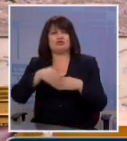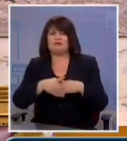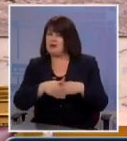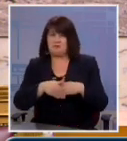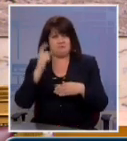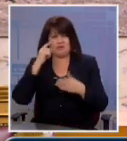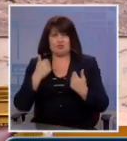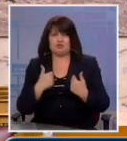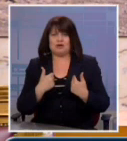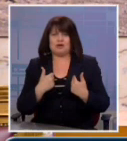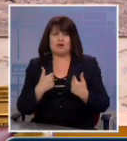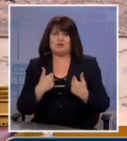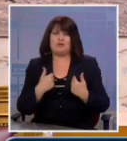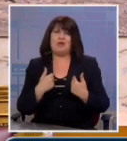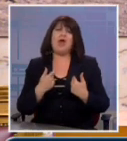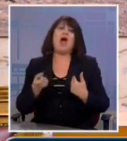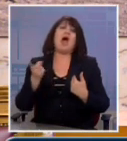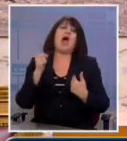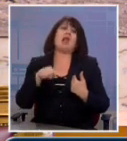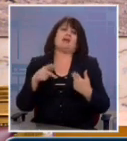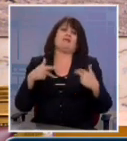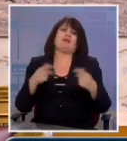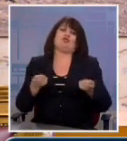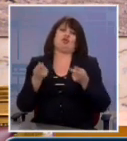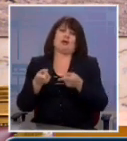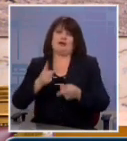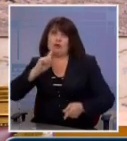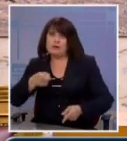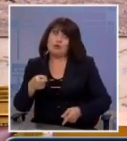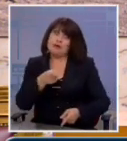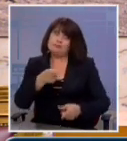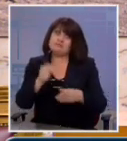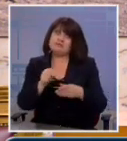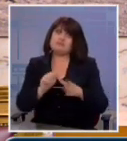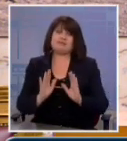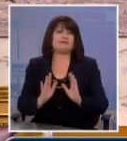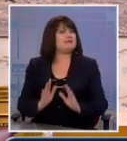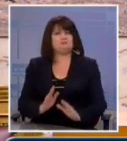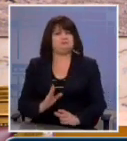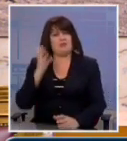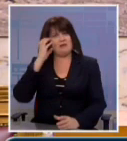ψηφοφορία. Άλλες πρακτικές ήταν. Άλλες πρακτικές είναι αυτές και